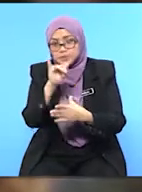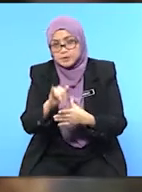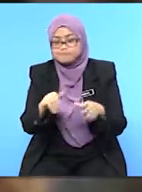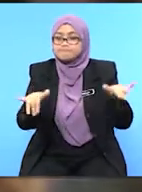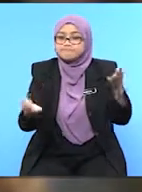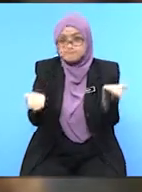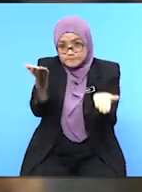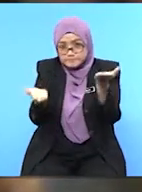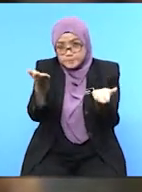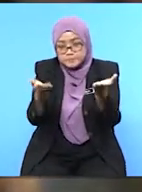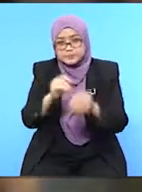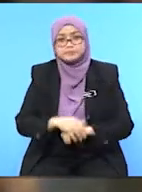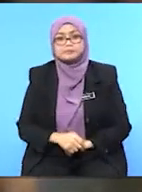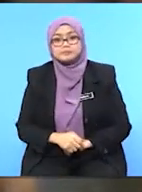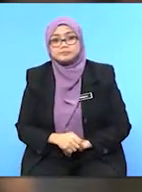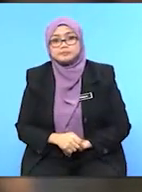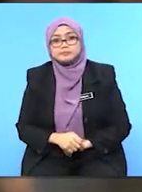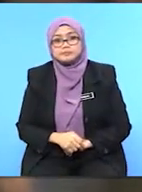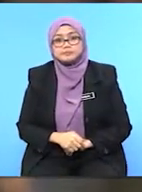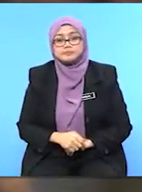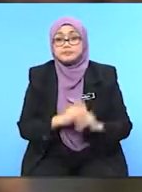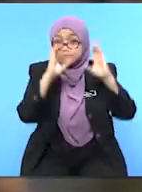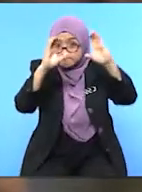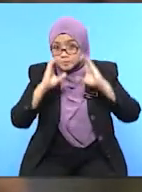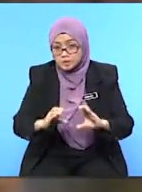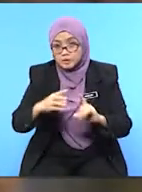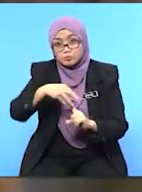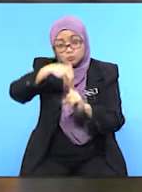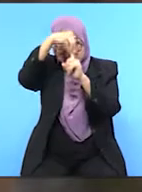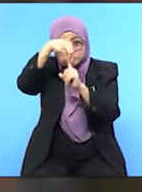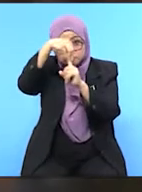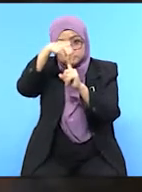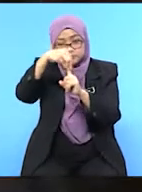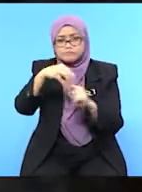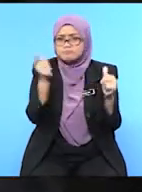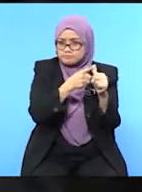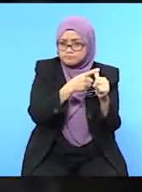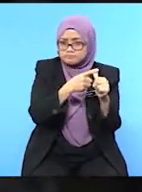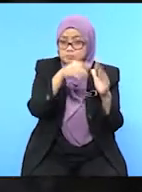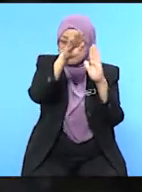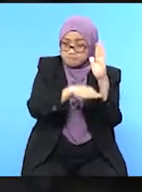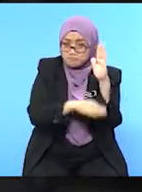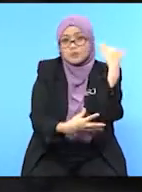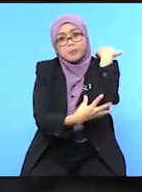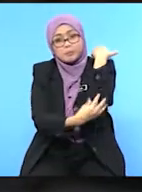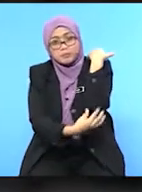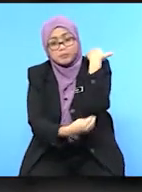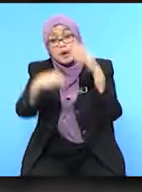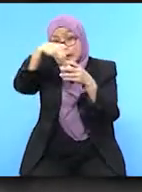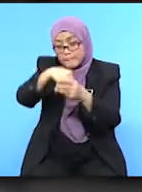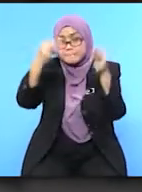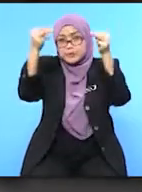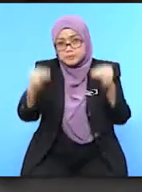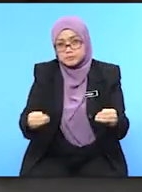saya sambut c-17 hanya anjasa wawasan negara the adalah membasmi kemiskinan dalam keadaan